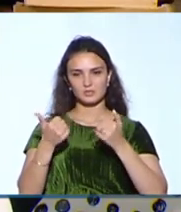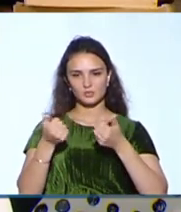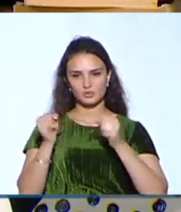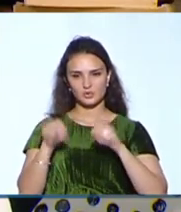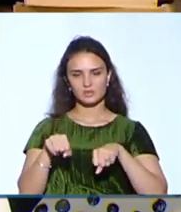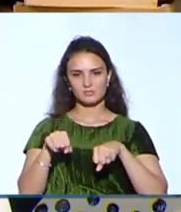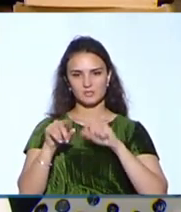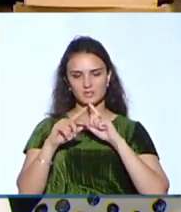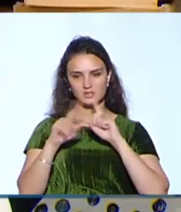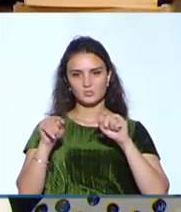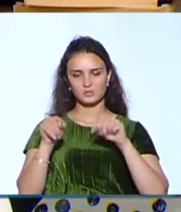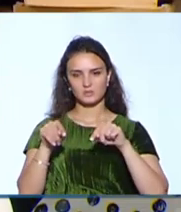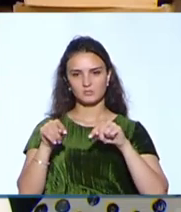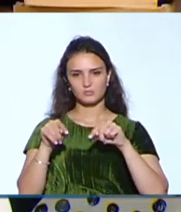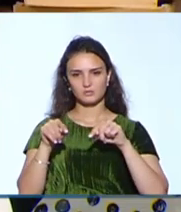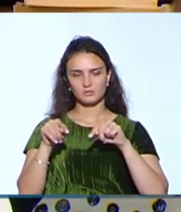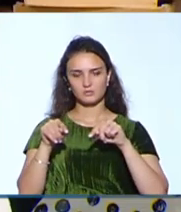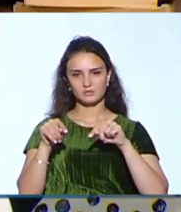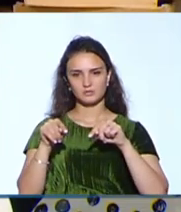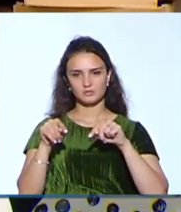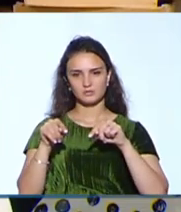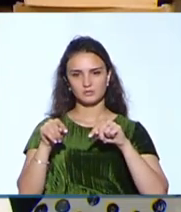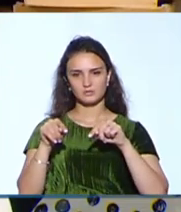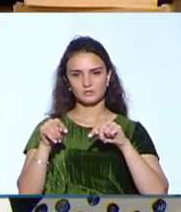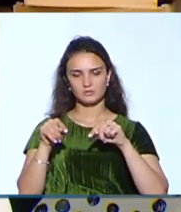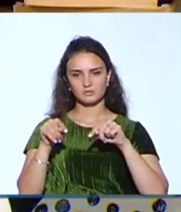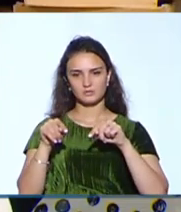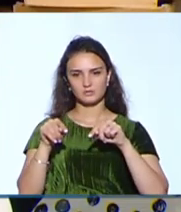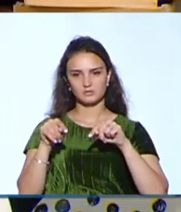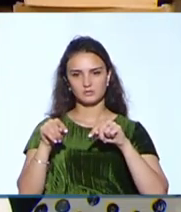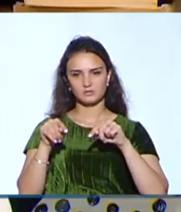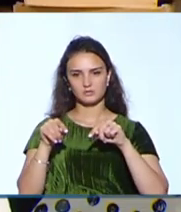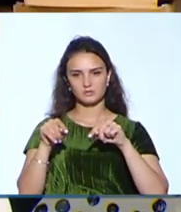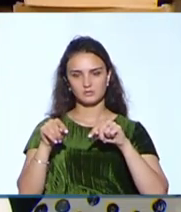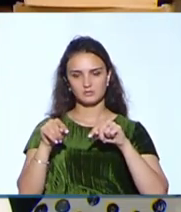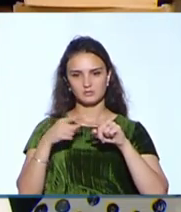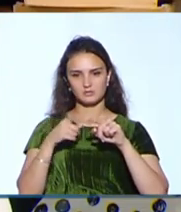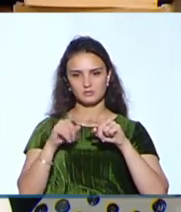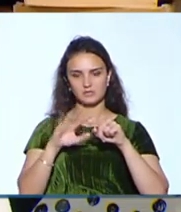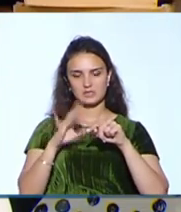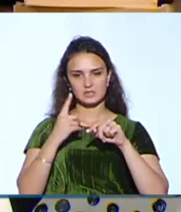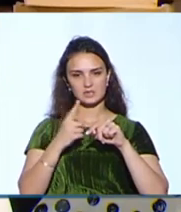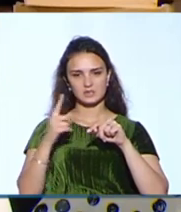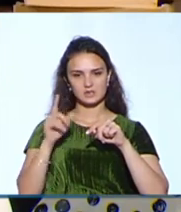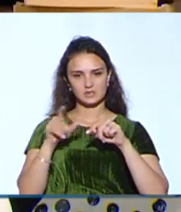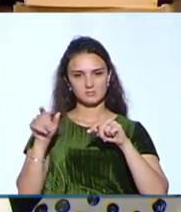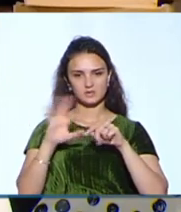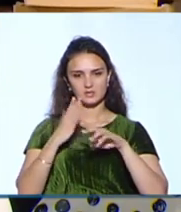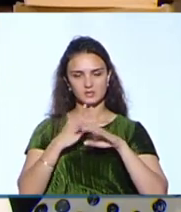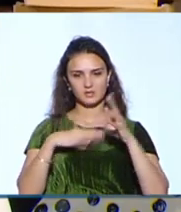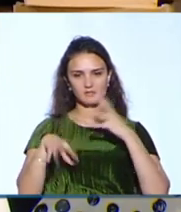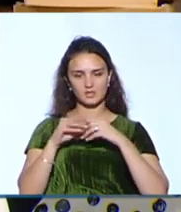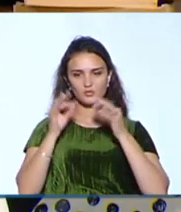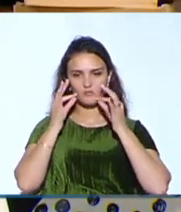შეიძლება განსაკუთრებით კონტრასტულ სიტუაციებში თავი გაართვას, არც ერთი ადამიანი არ არის